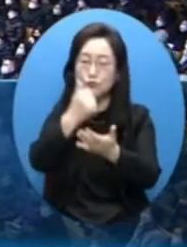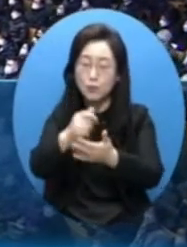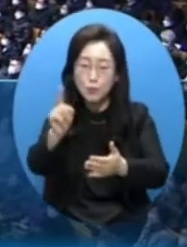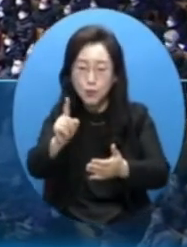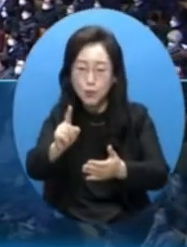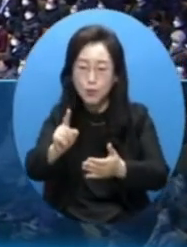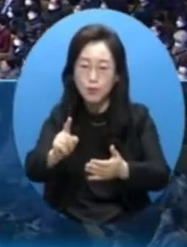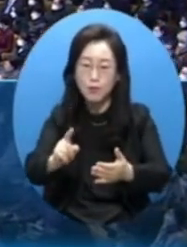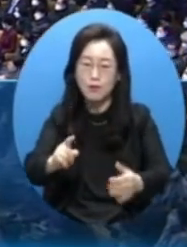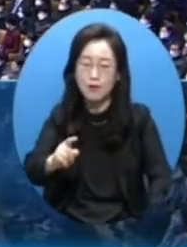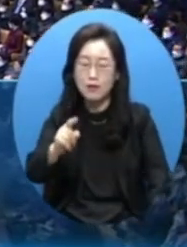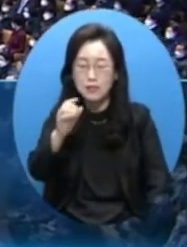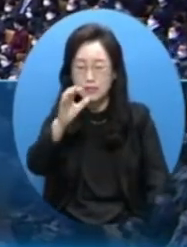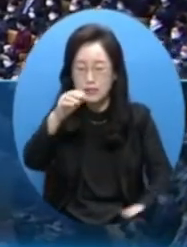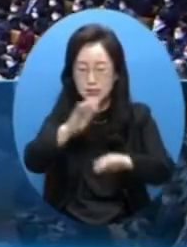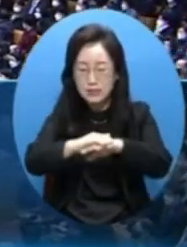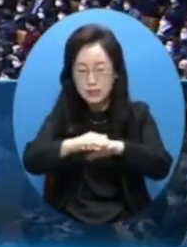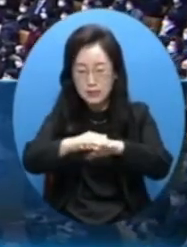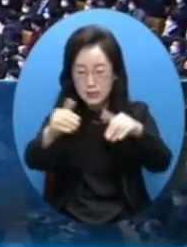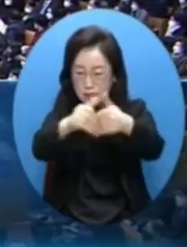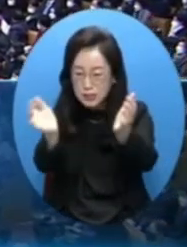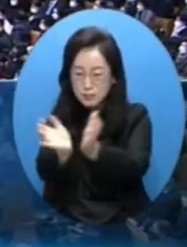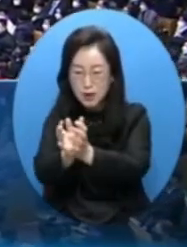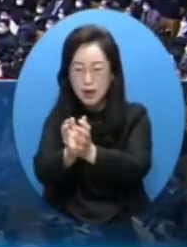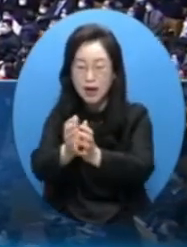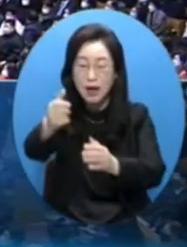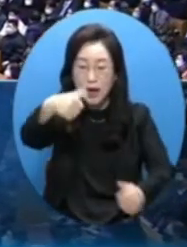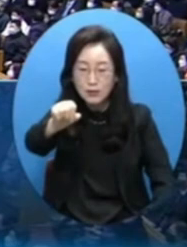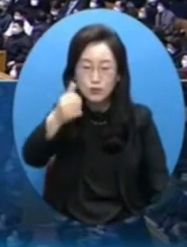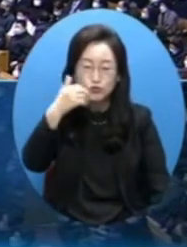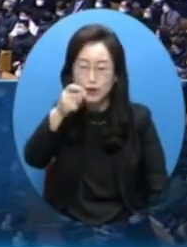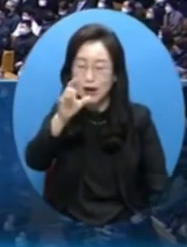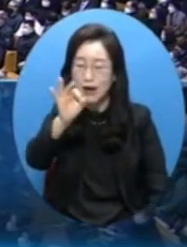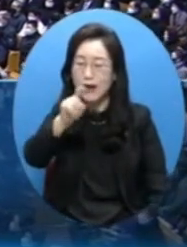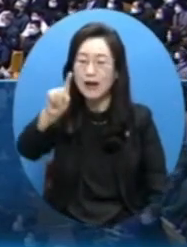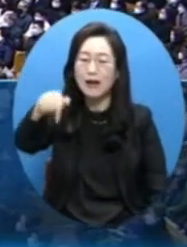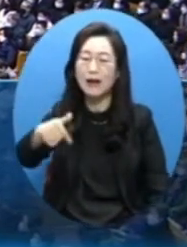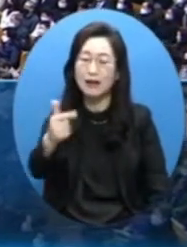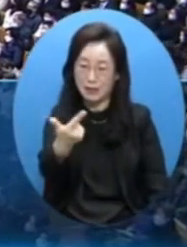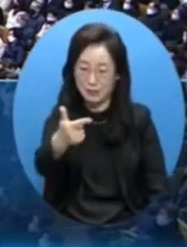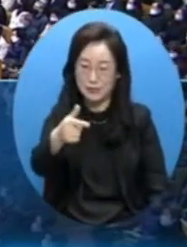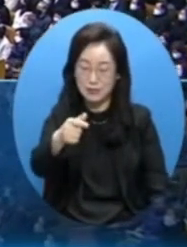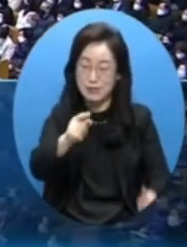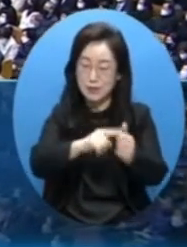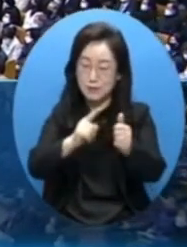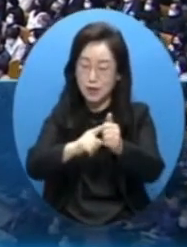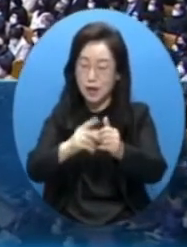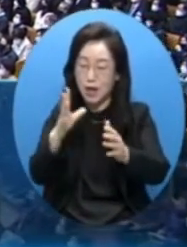세라의 중순 삽디의 손자 갈미의 온전히 바친 물건을 가졌습니다